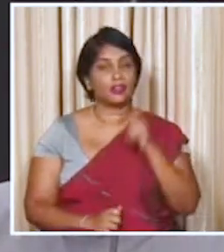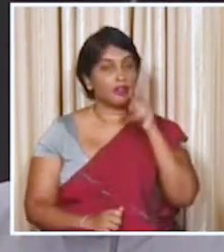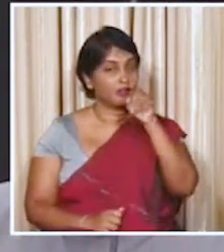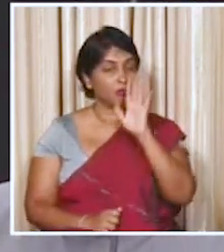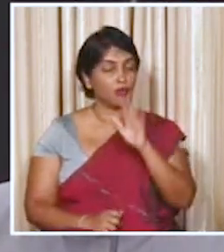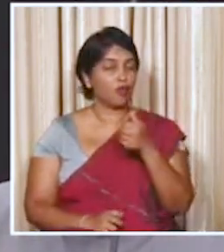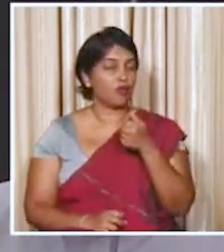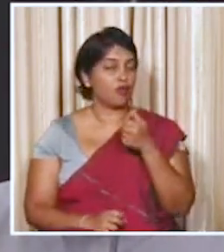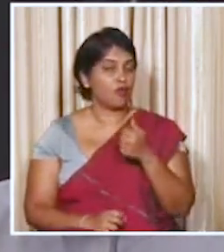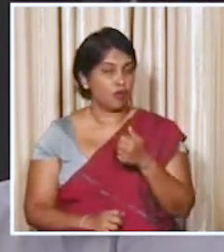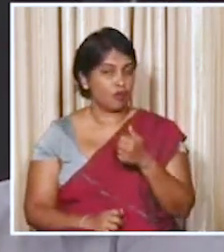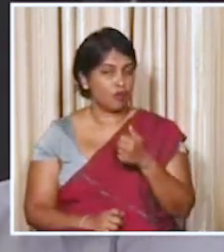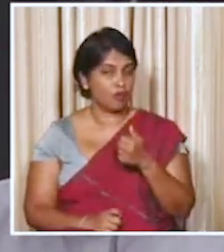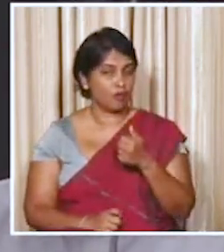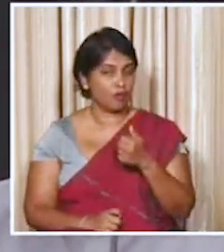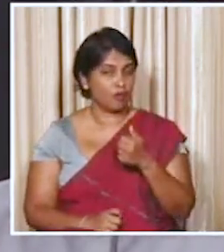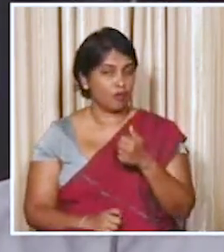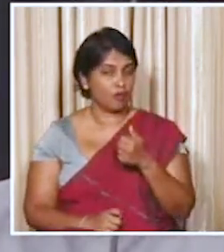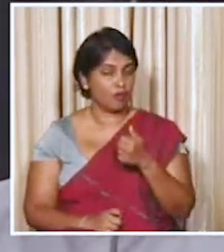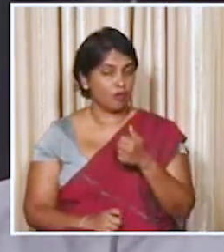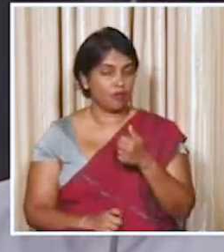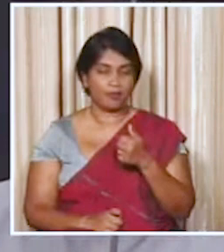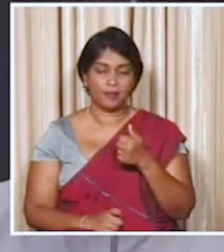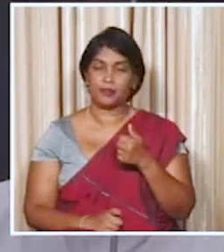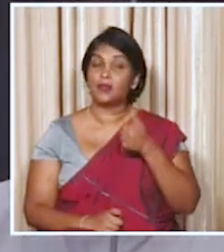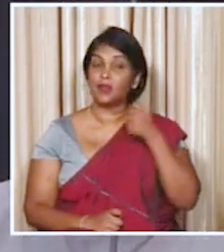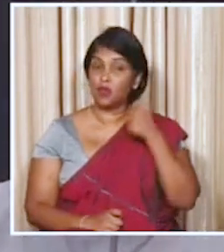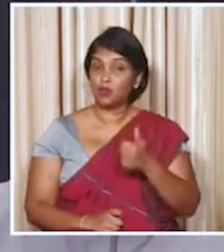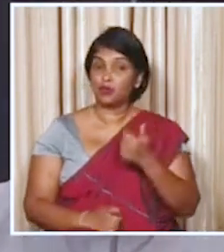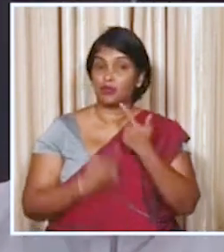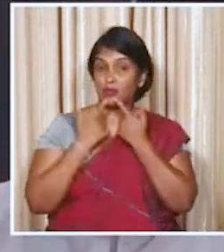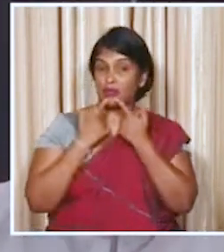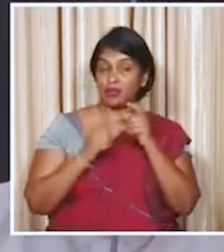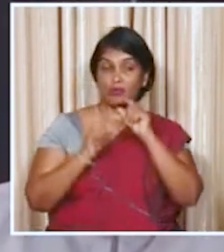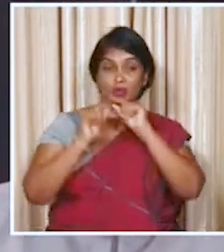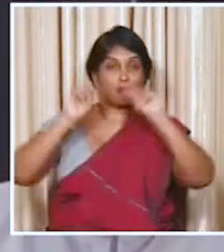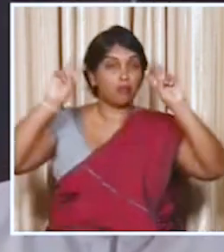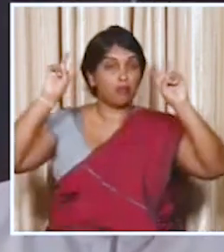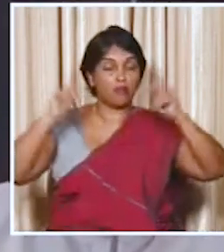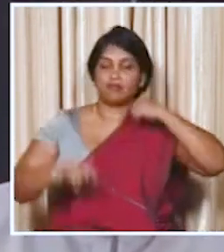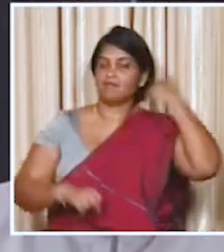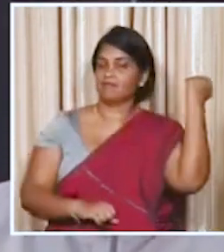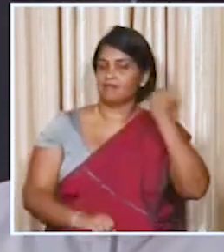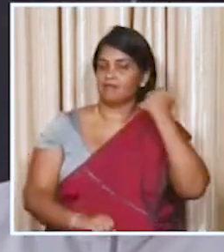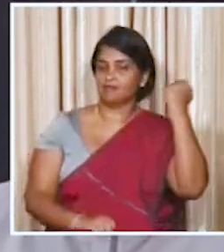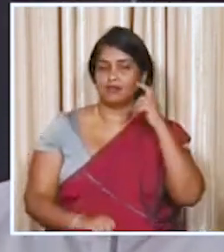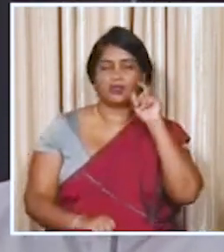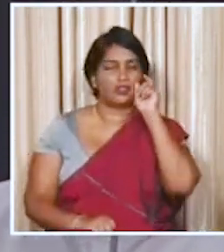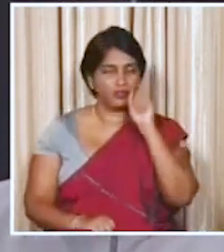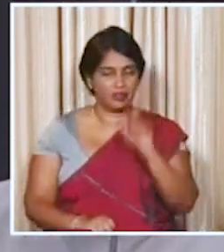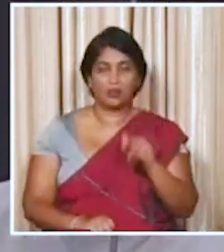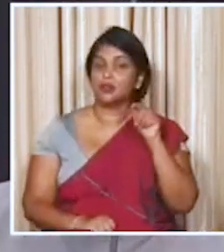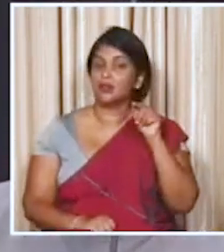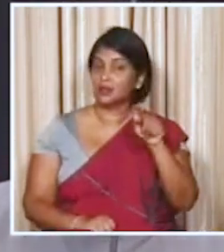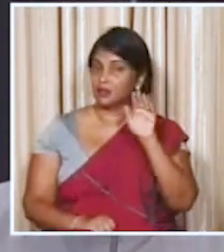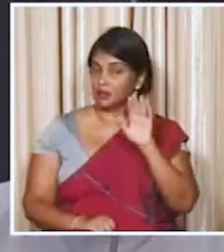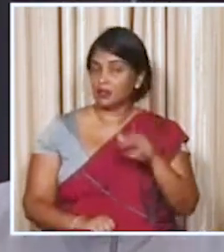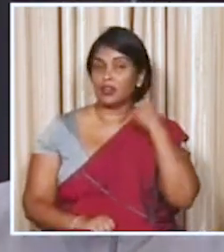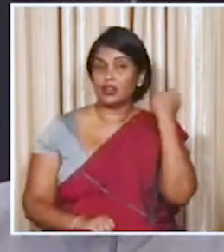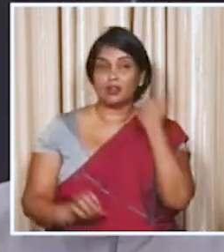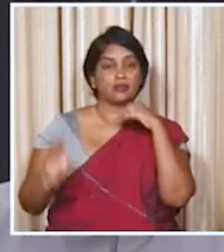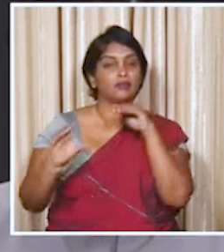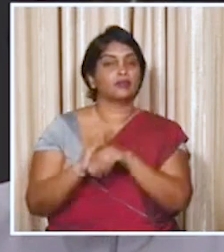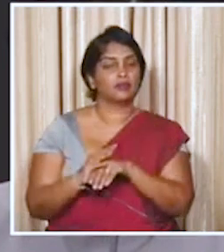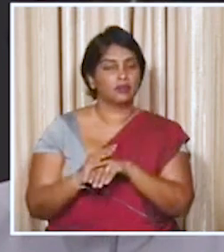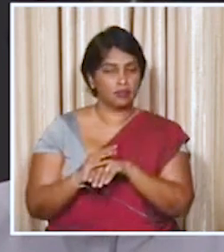ඔබතුමියලා හොඳ ජනප්‍රිය මාතෘකා කතා කරනවා අපි දැක්කා. ඔබතුමියලා ඒ රැස්වීමට